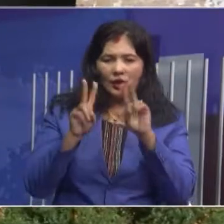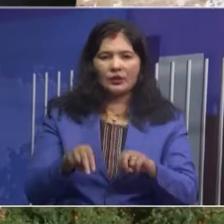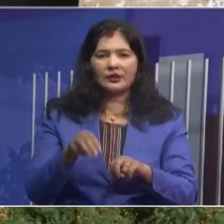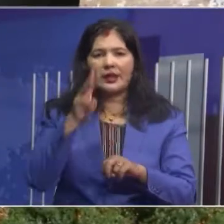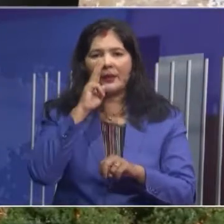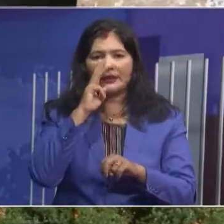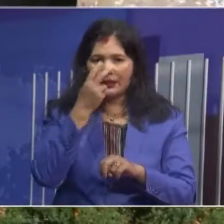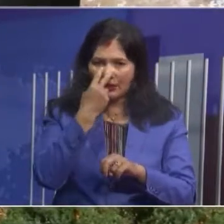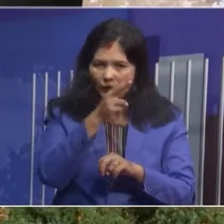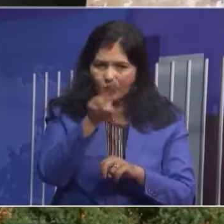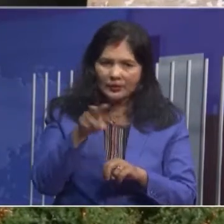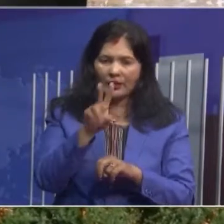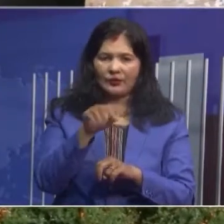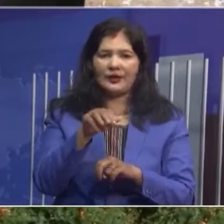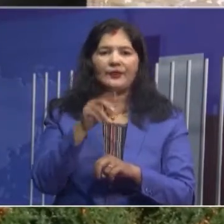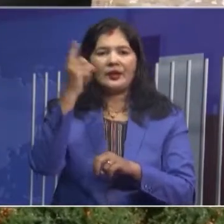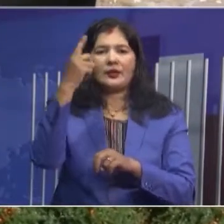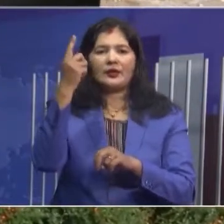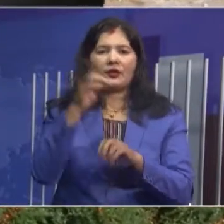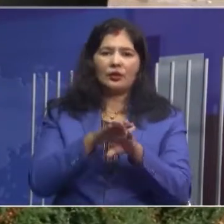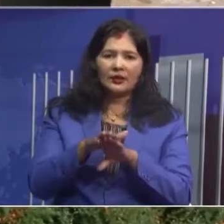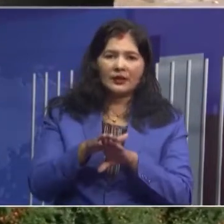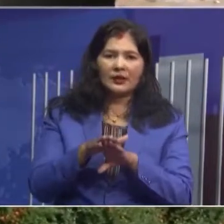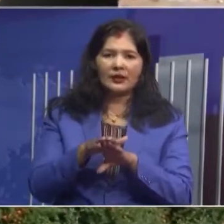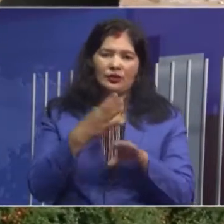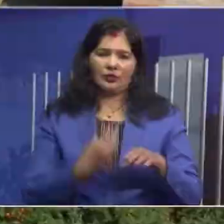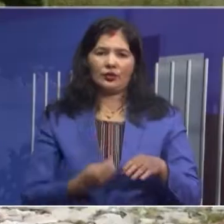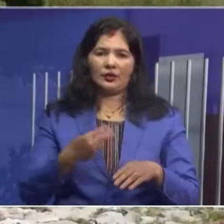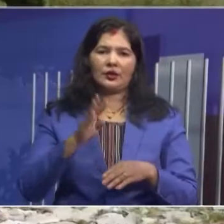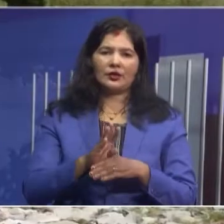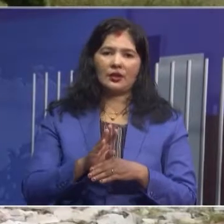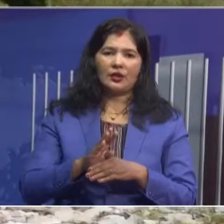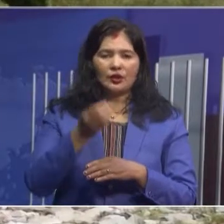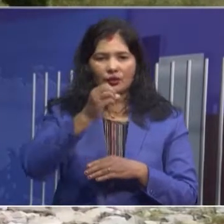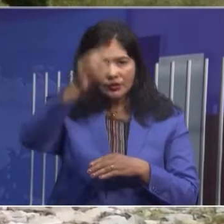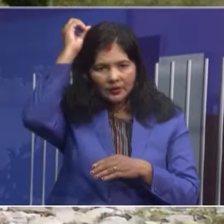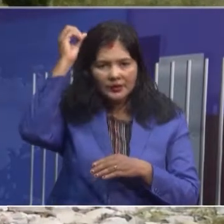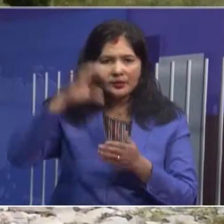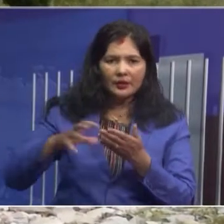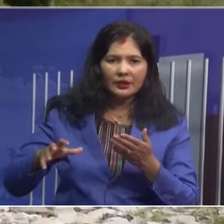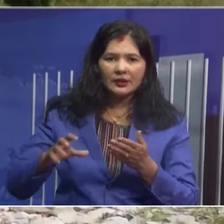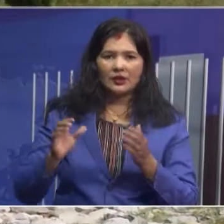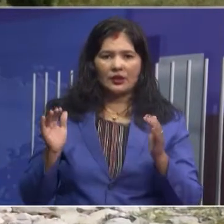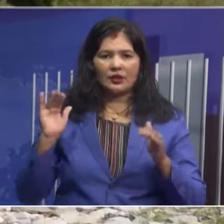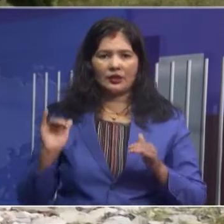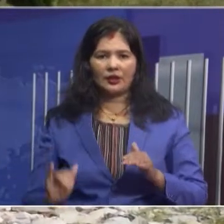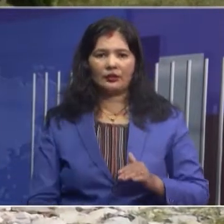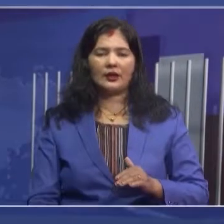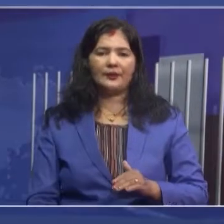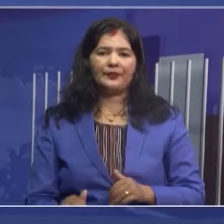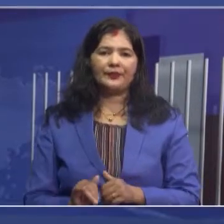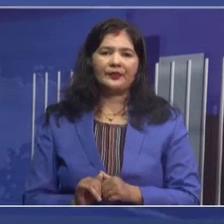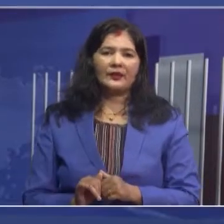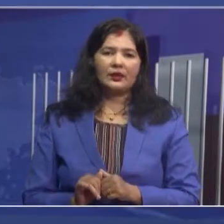आउने पर्यटकलाई शास्ति हुने गरेको छ। प्रकाश बाद्रभाट, नेपाल टेलिभिजन, सुदूरपश्चिम प्रदेश, डडेलधुरा।